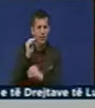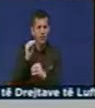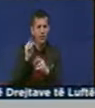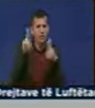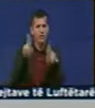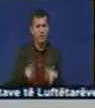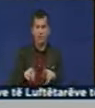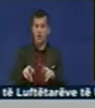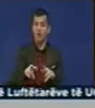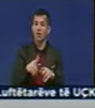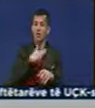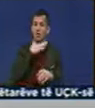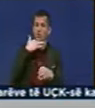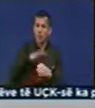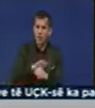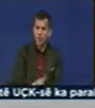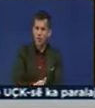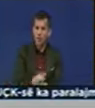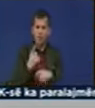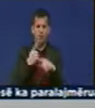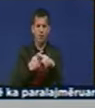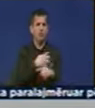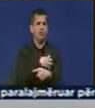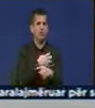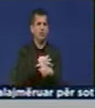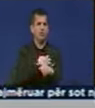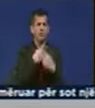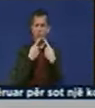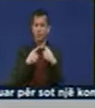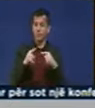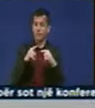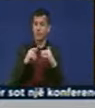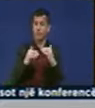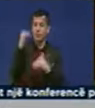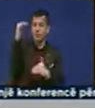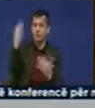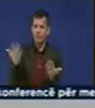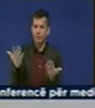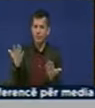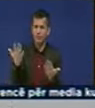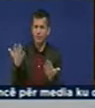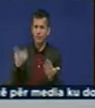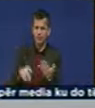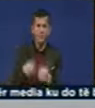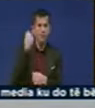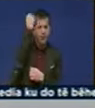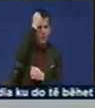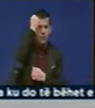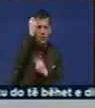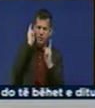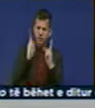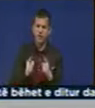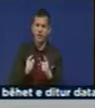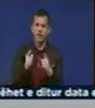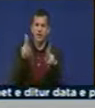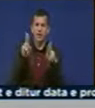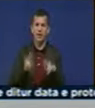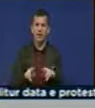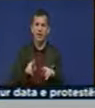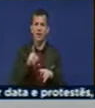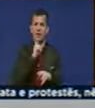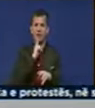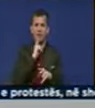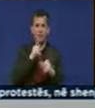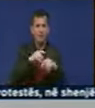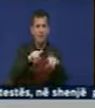po rritet dhe pa drejtësit sociale po ashtu. Të luftojmë, sidomos në Kosovë, për të drejtën e prones,